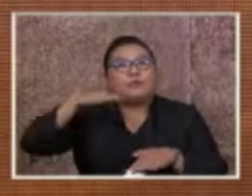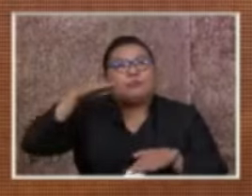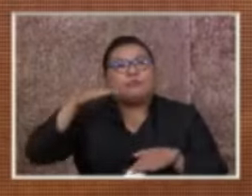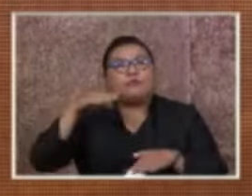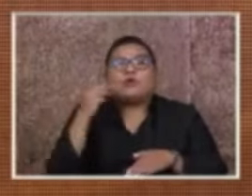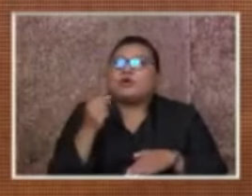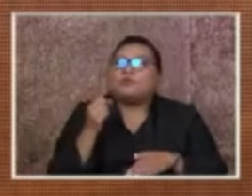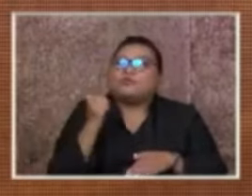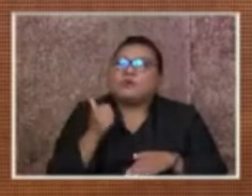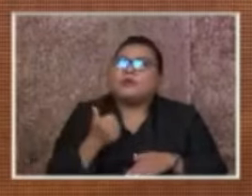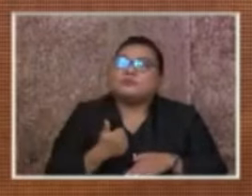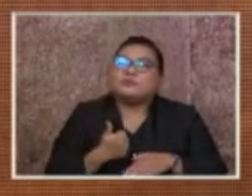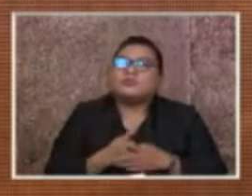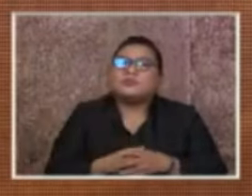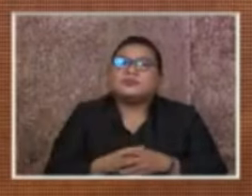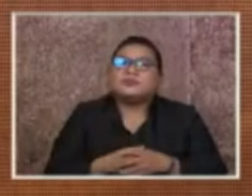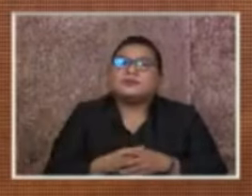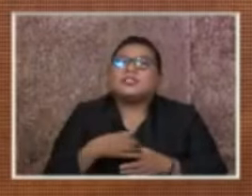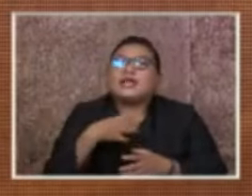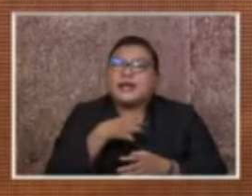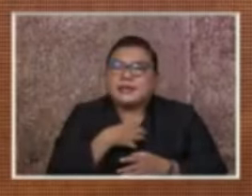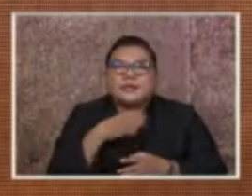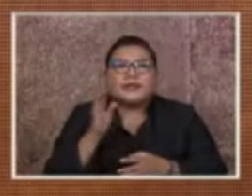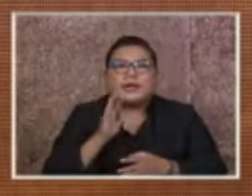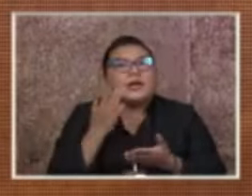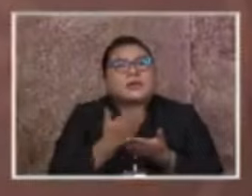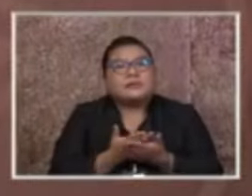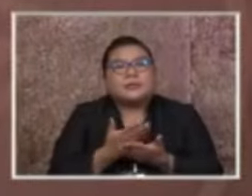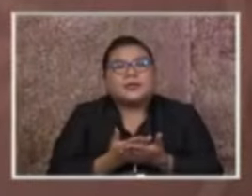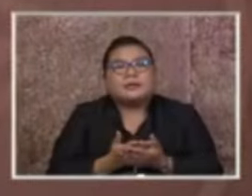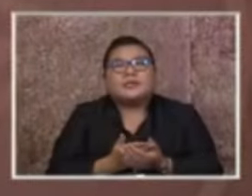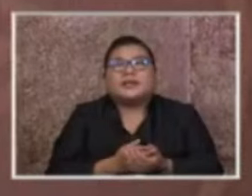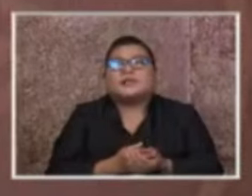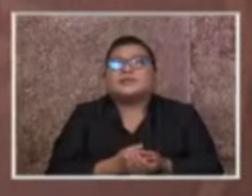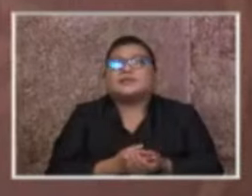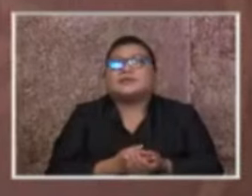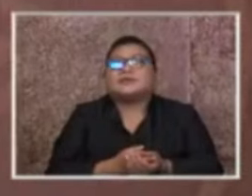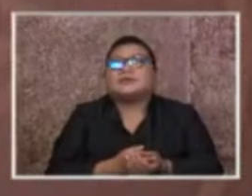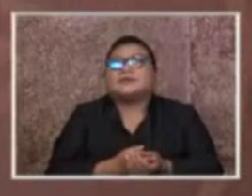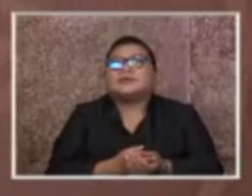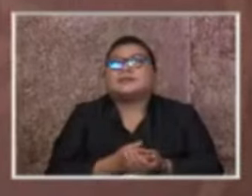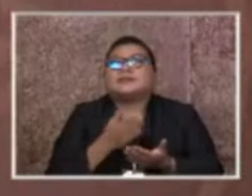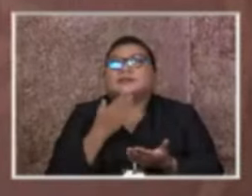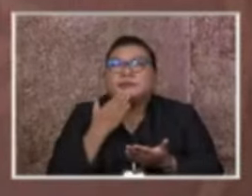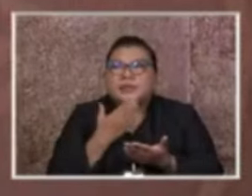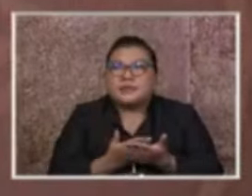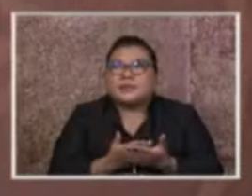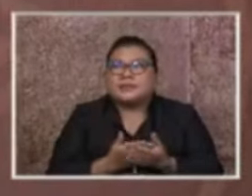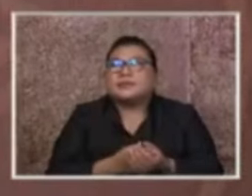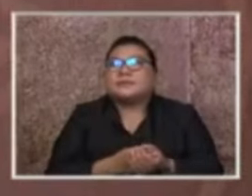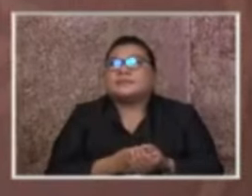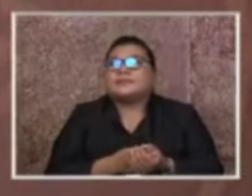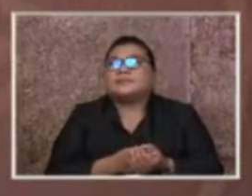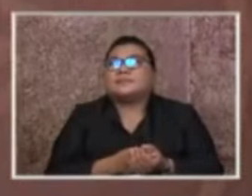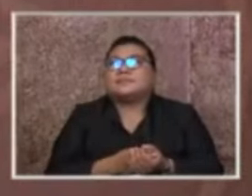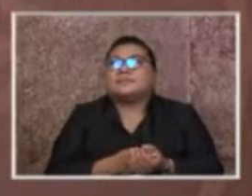Sudah bagus saya yakin tidak akan ada lagi yangoh ma waktu sudah habis Baik terima kasih kami persilakan untuk